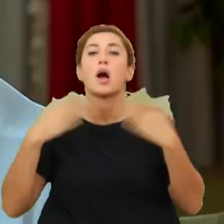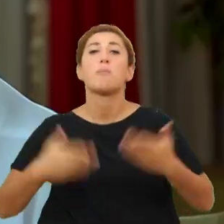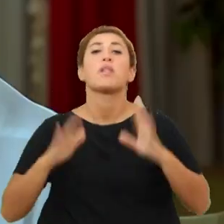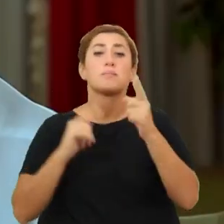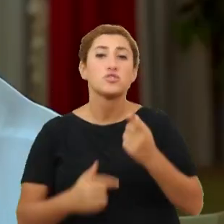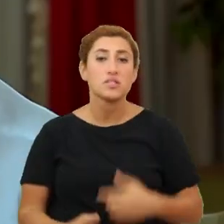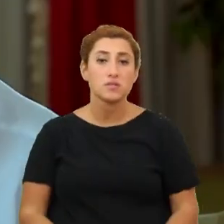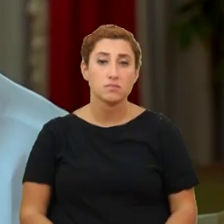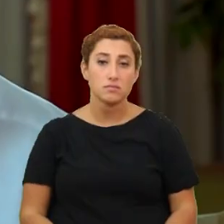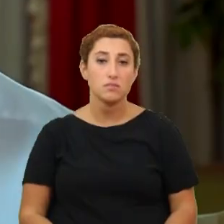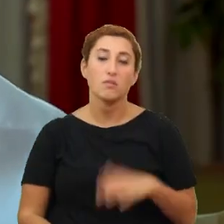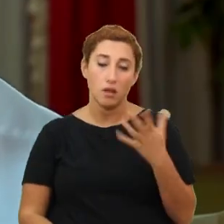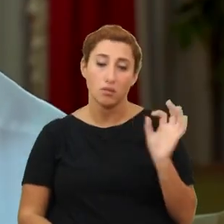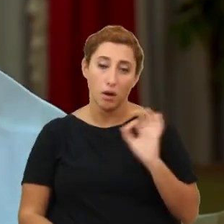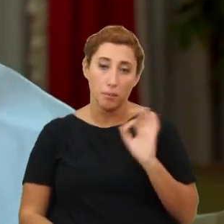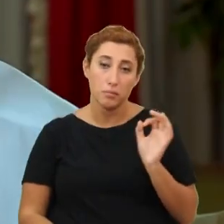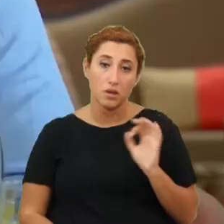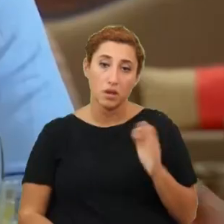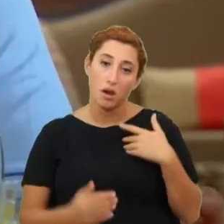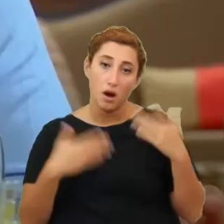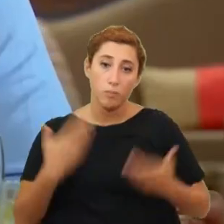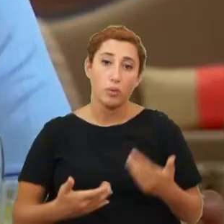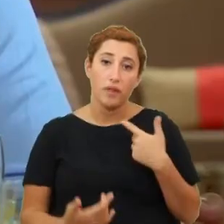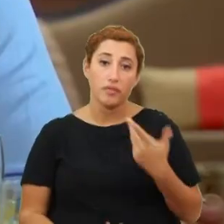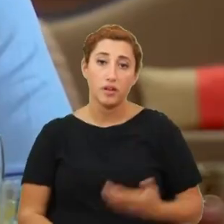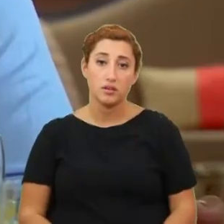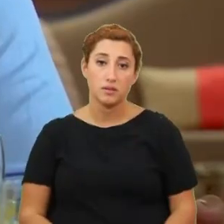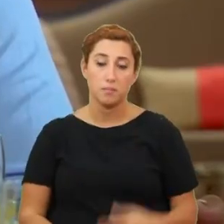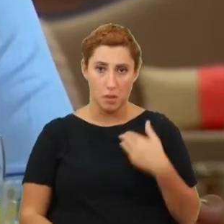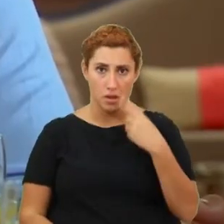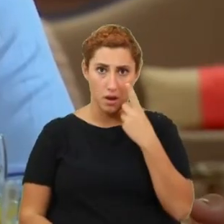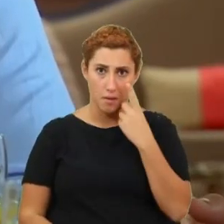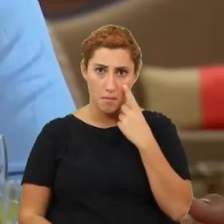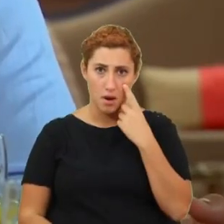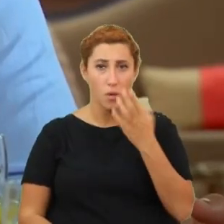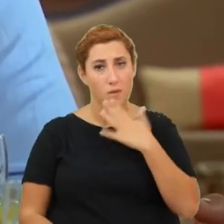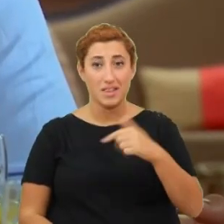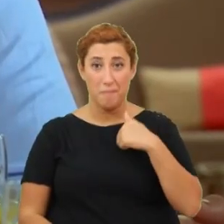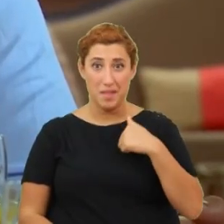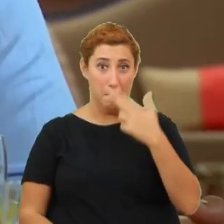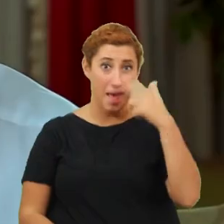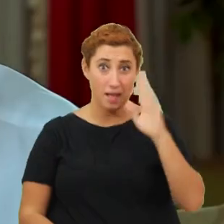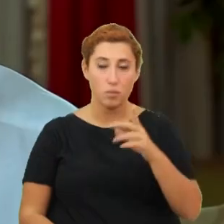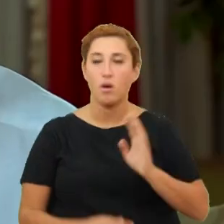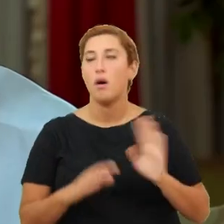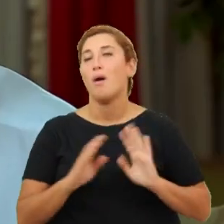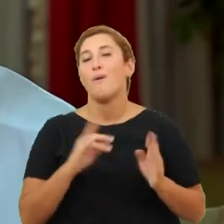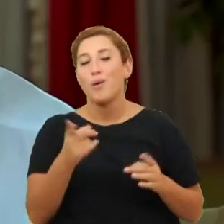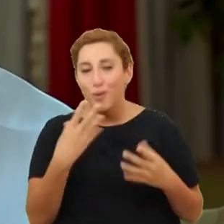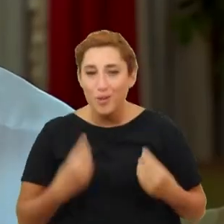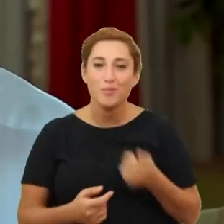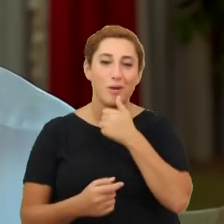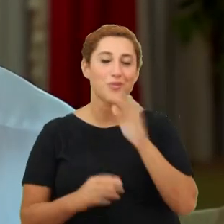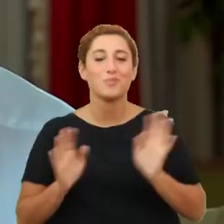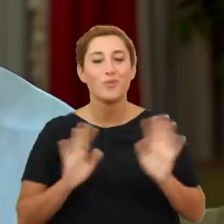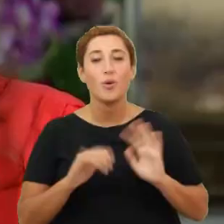miydin? Yani tabii ki yani kabul ederdim. Ula bana bak. Yoksa beni mi beğenmiyorsun? Estağfurullah babacığım